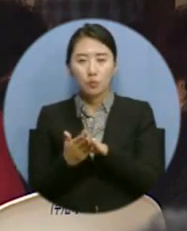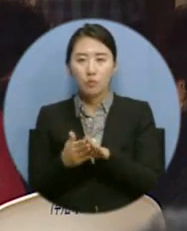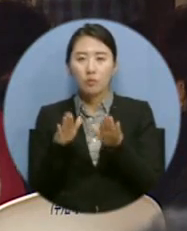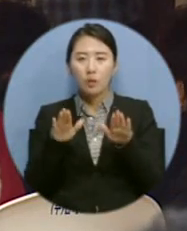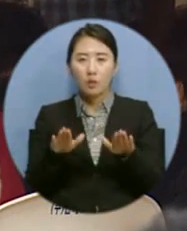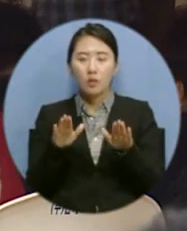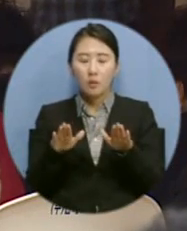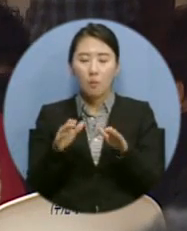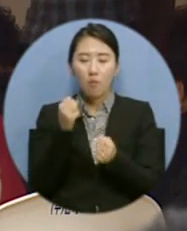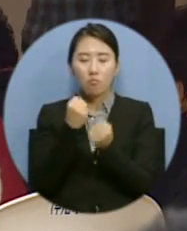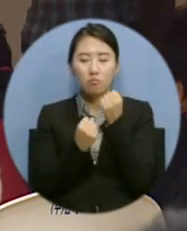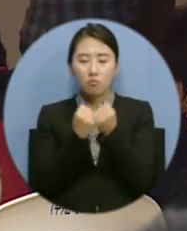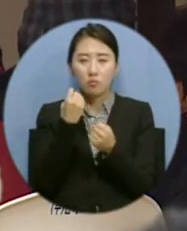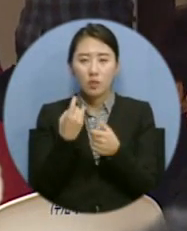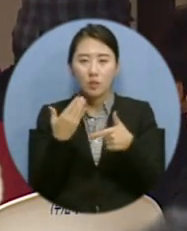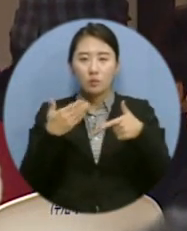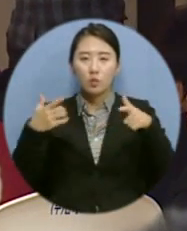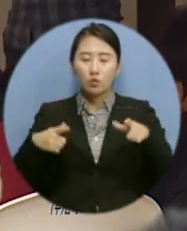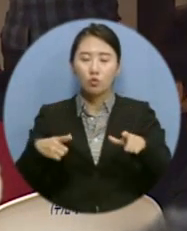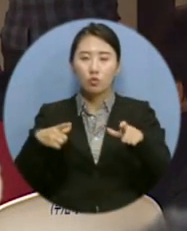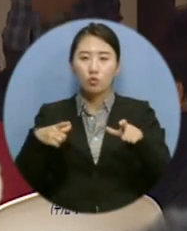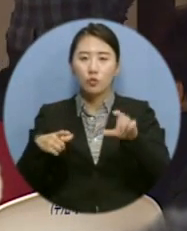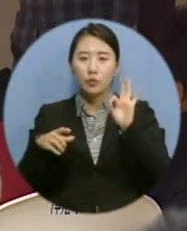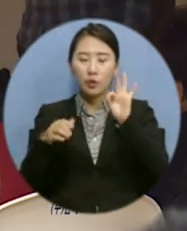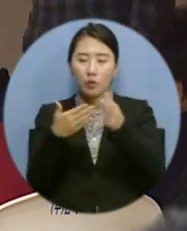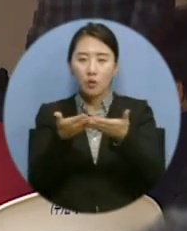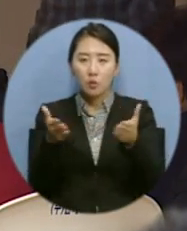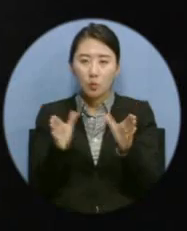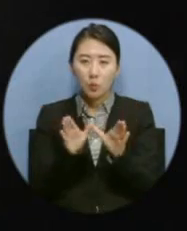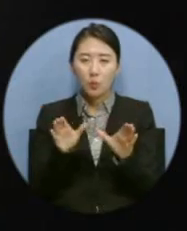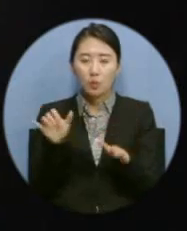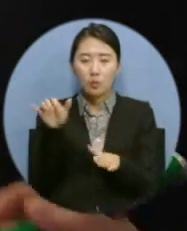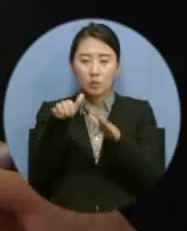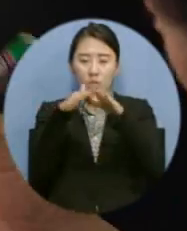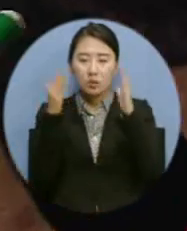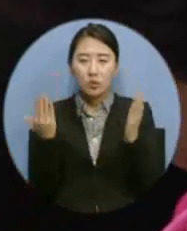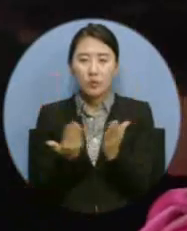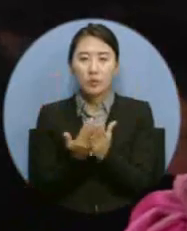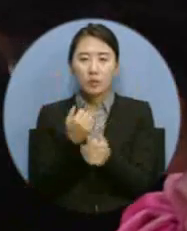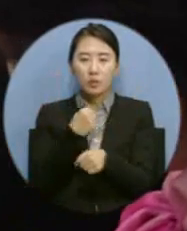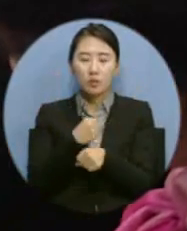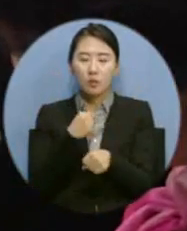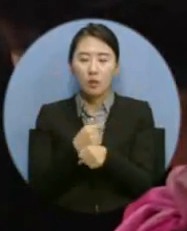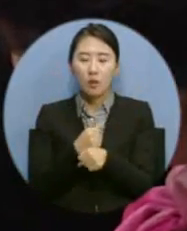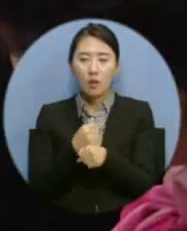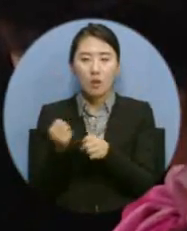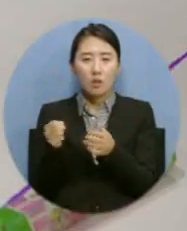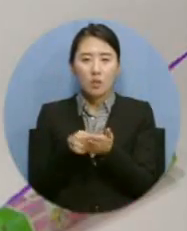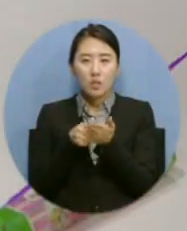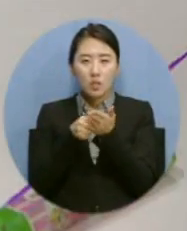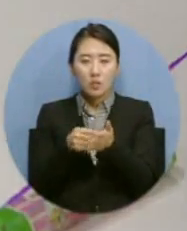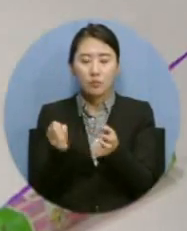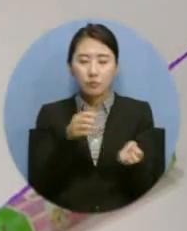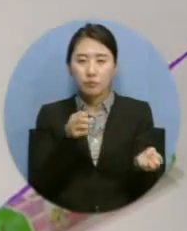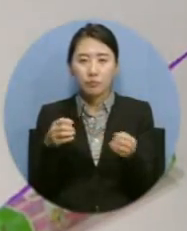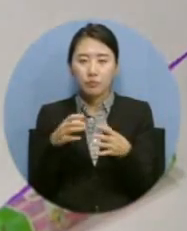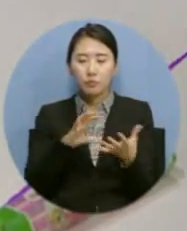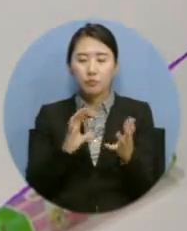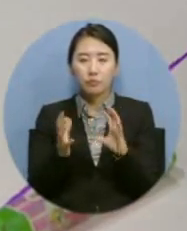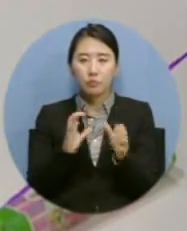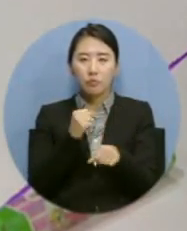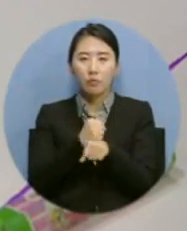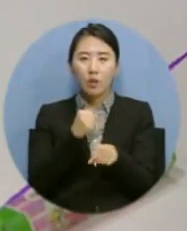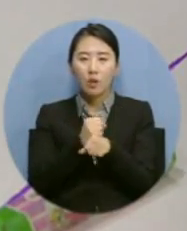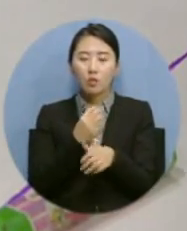이번 워크숍은 금천구 10개 동 전체에서 진행됐습니다. 주민들이 제시하고 토론한 내용들은 모두 서울시에